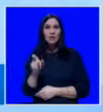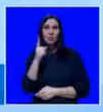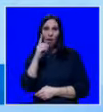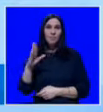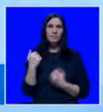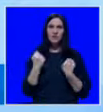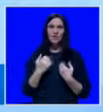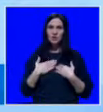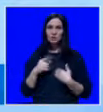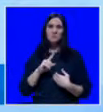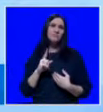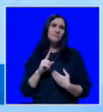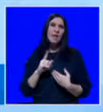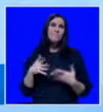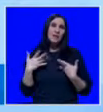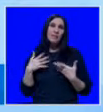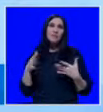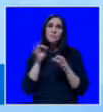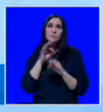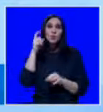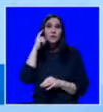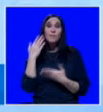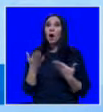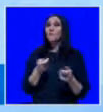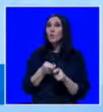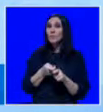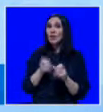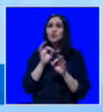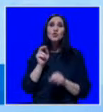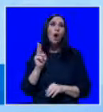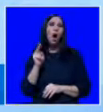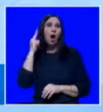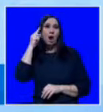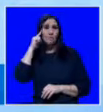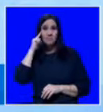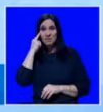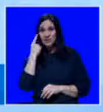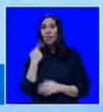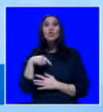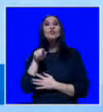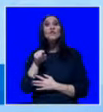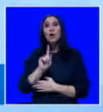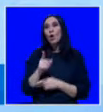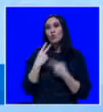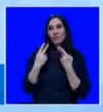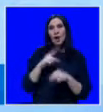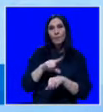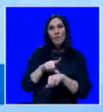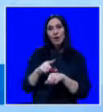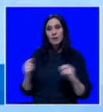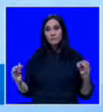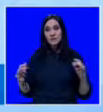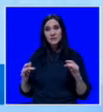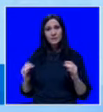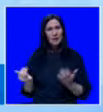си. Не претендирам изобщо нито да знам какво правят, нито как мислят. Но това, което видях по време на събирането